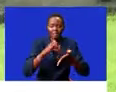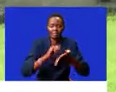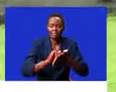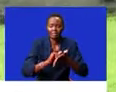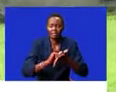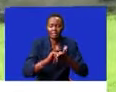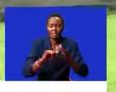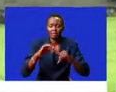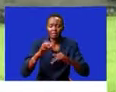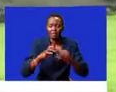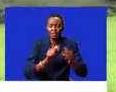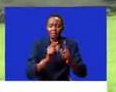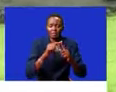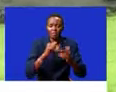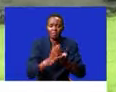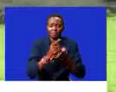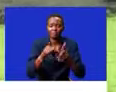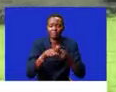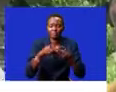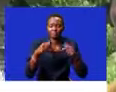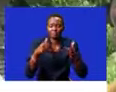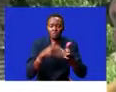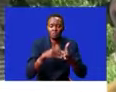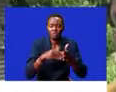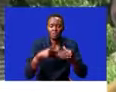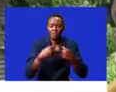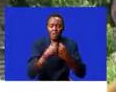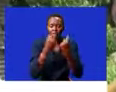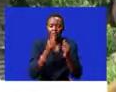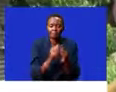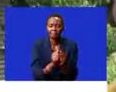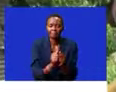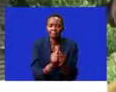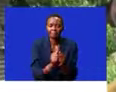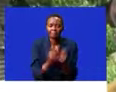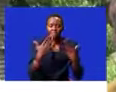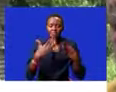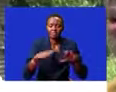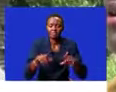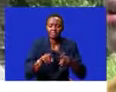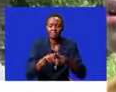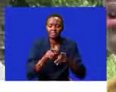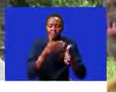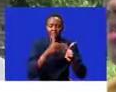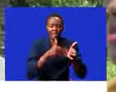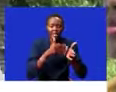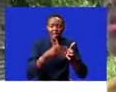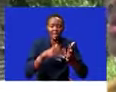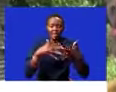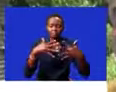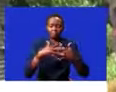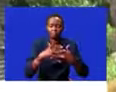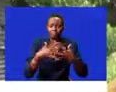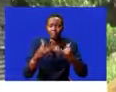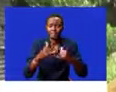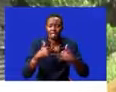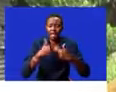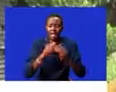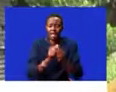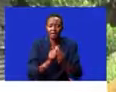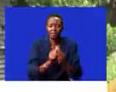apaya maduong' mondo okony bende e geng'o masiche mag apaya. Piny bende tim ang'owa, ng'ado sing'enge, ng'ado sing'enge. Wan kod hall